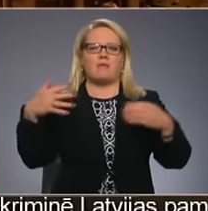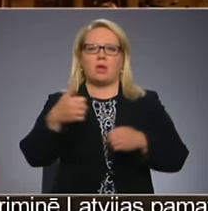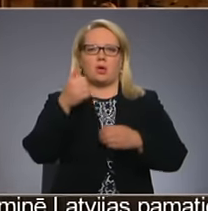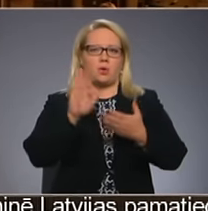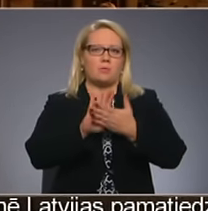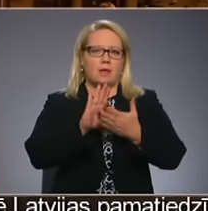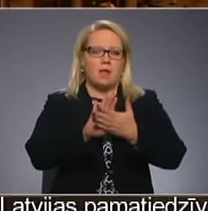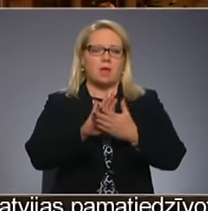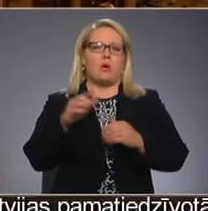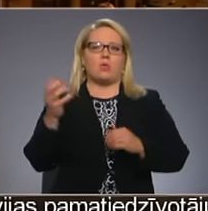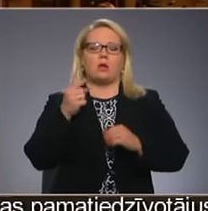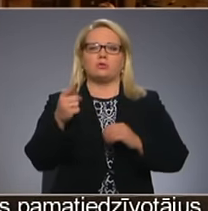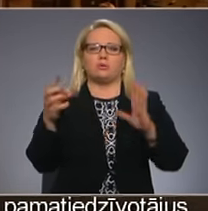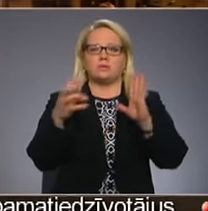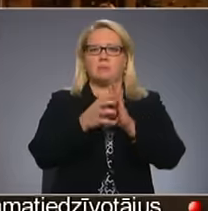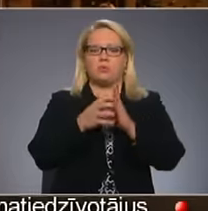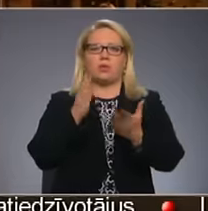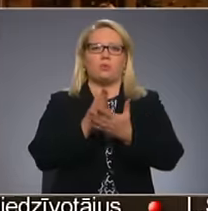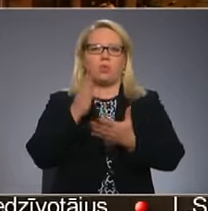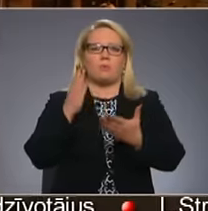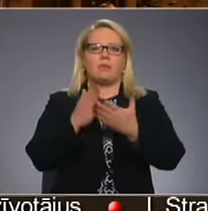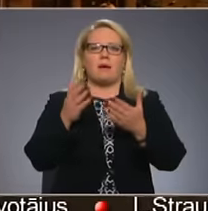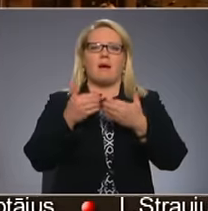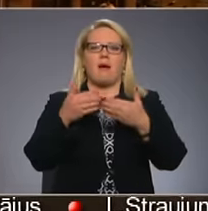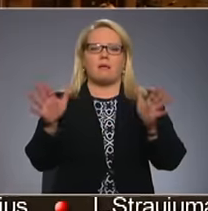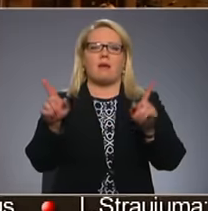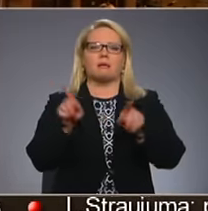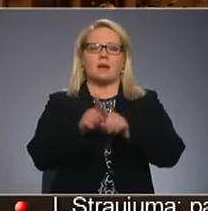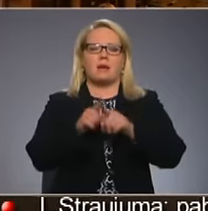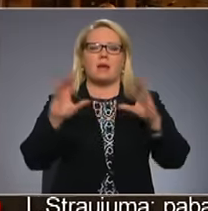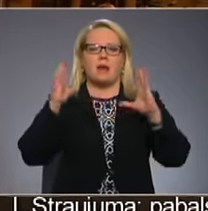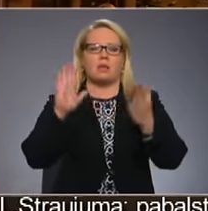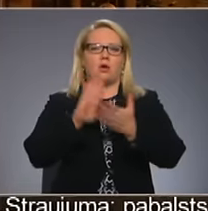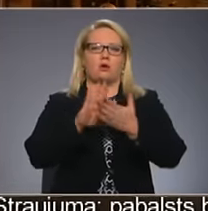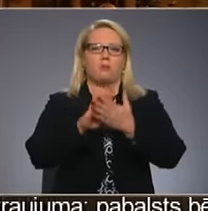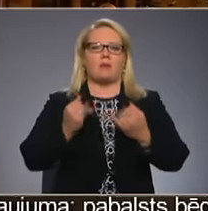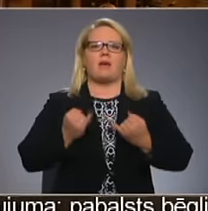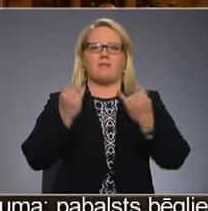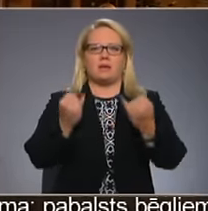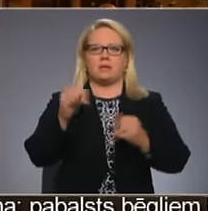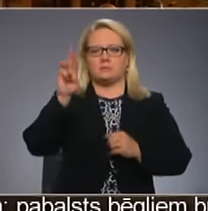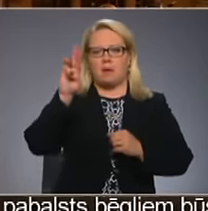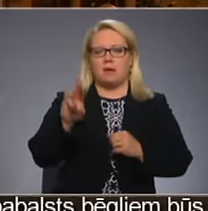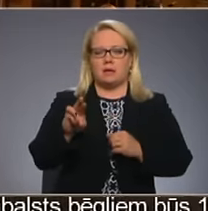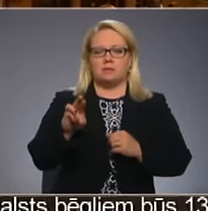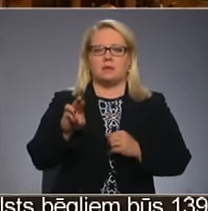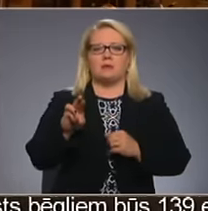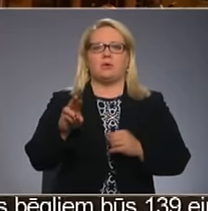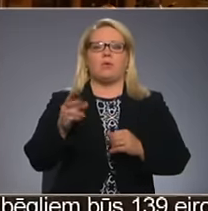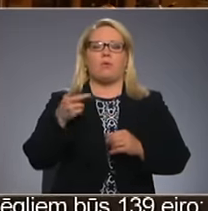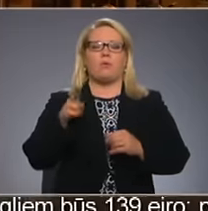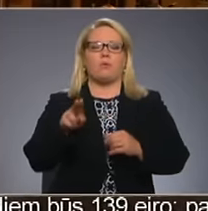Jubilejā. Un ar šo simbolisko notikumu tiek atklāts arī radio jubilejai veltīts mēnesis. Un